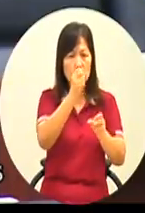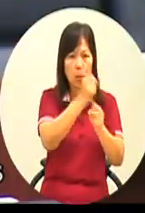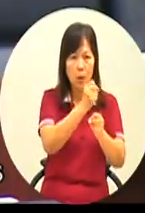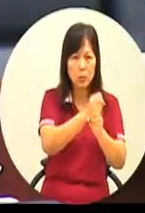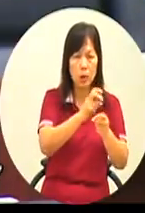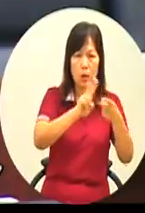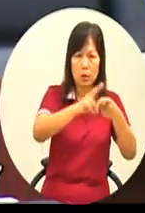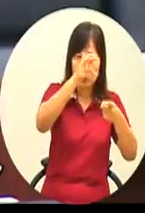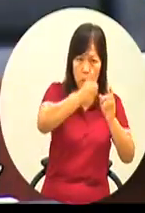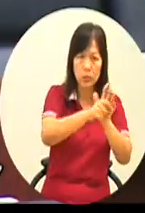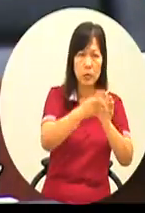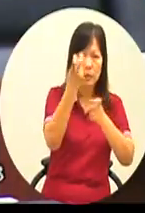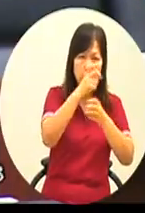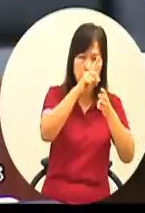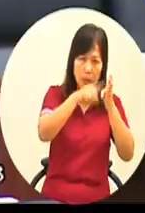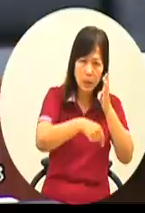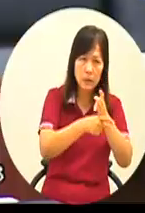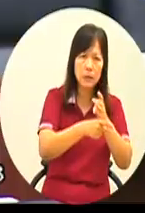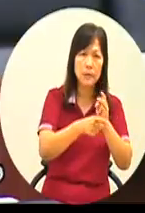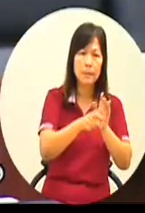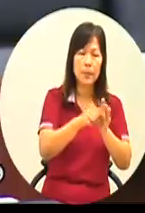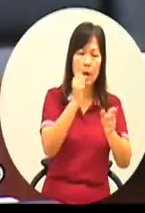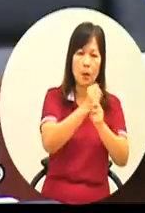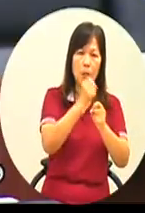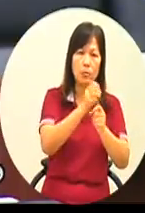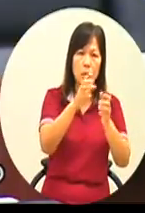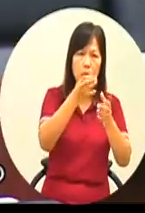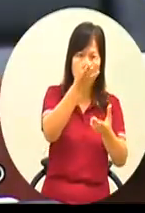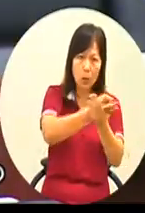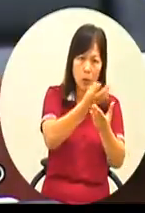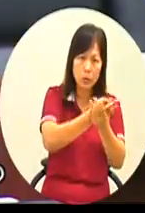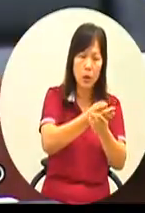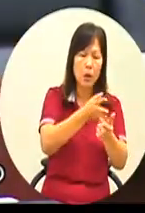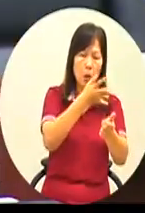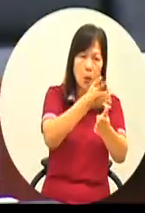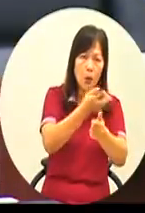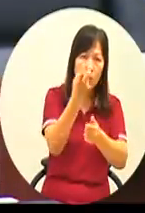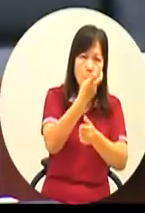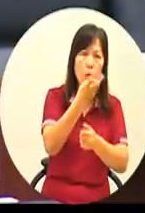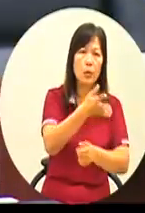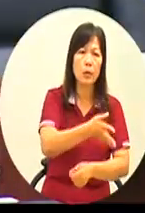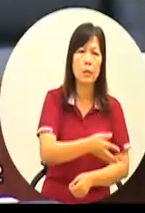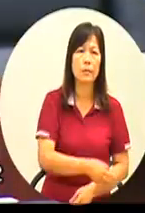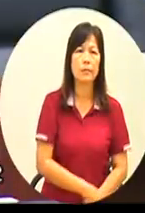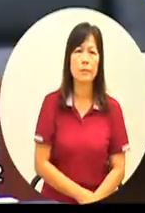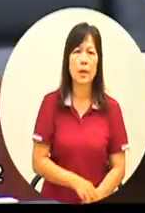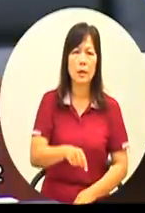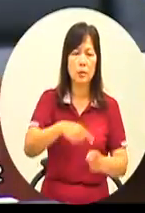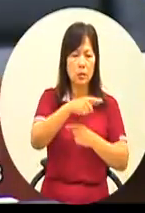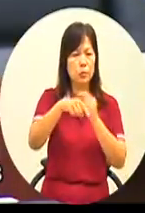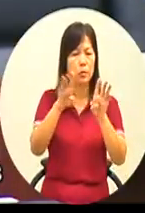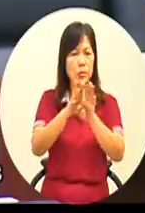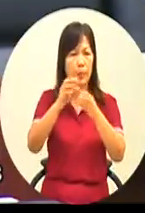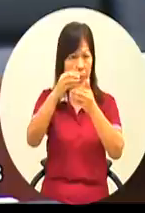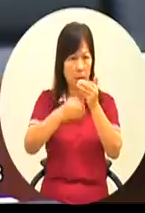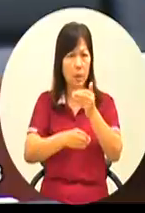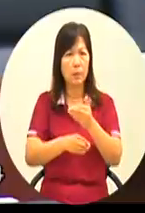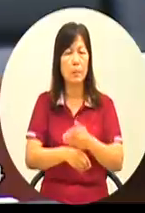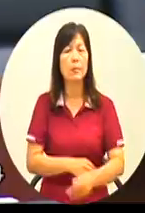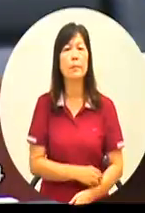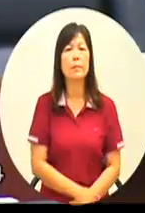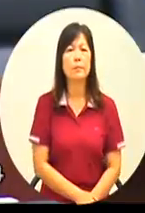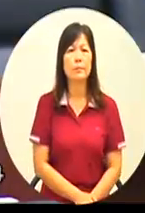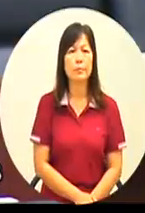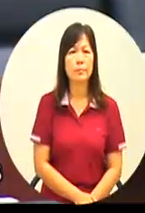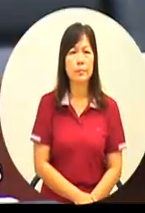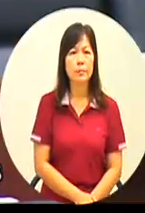事、监事、经理、执行业务之股东或顾问。这就是旋转门条款。啊，